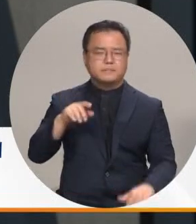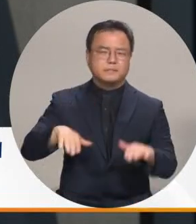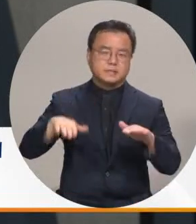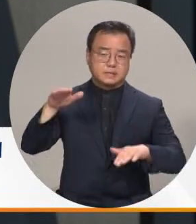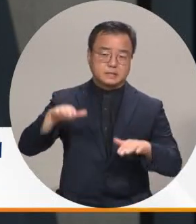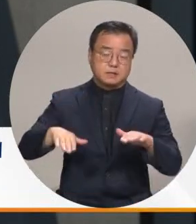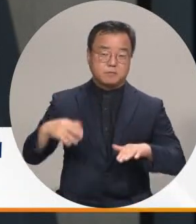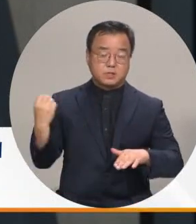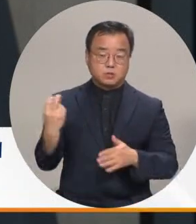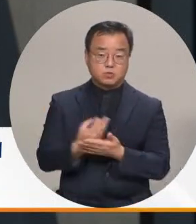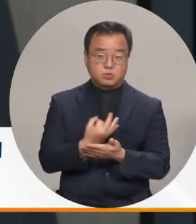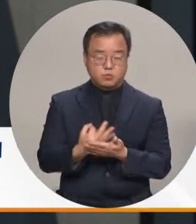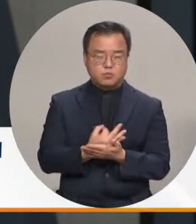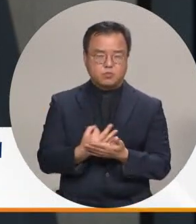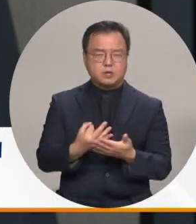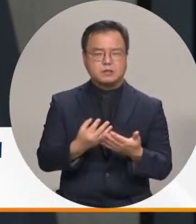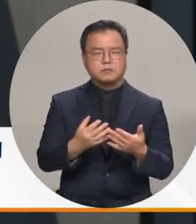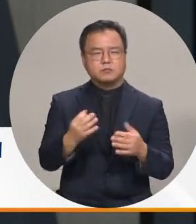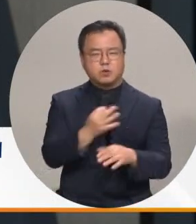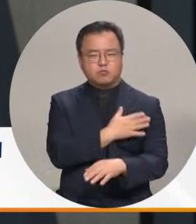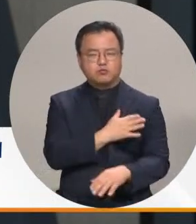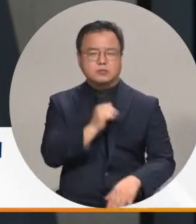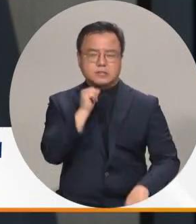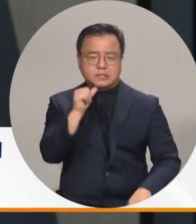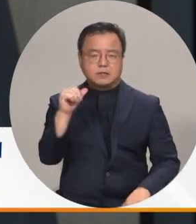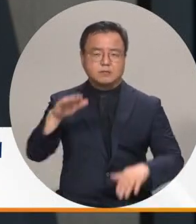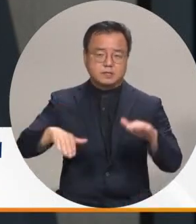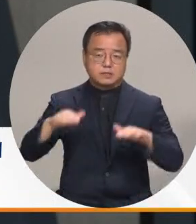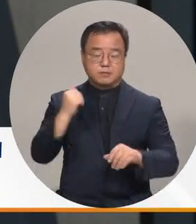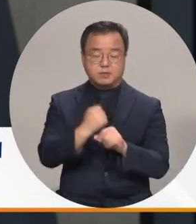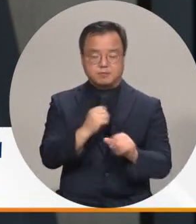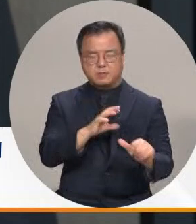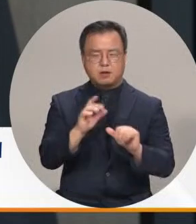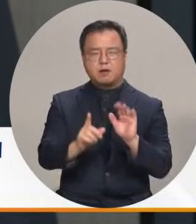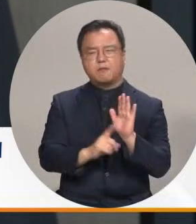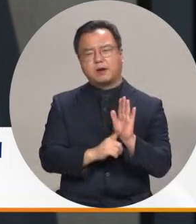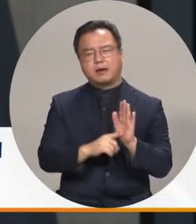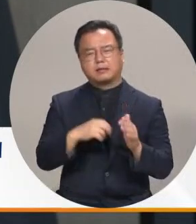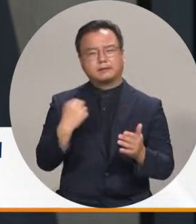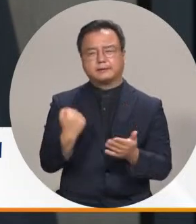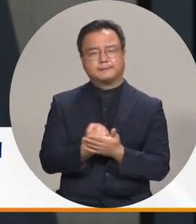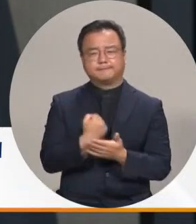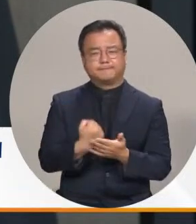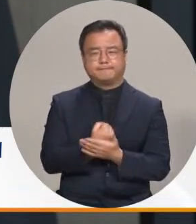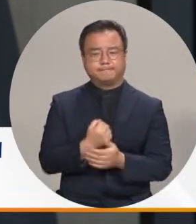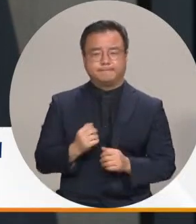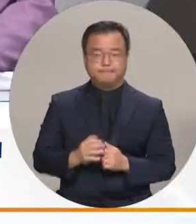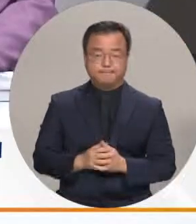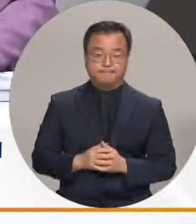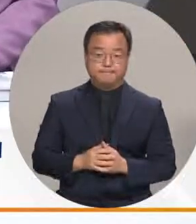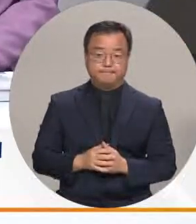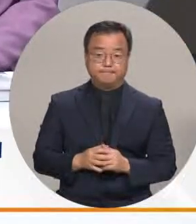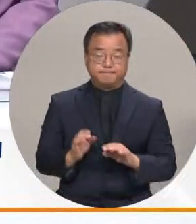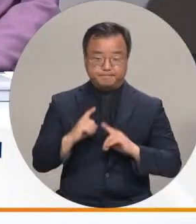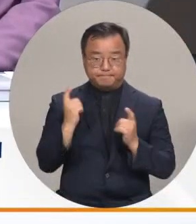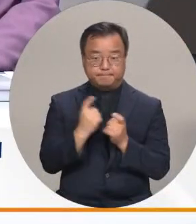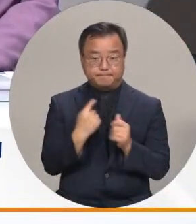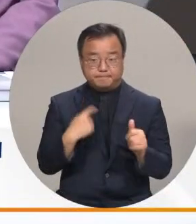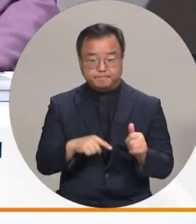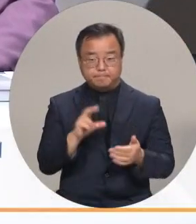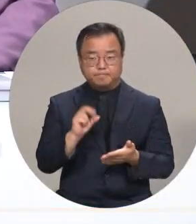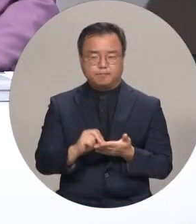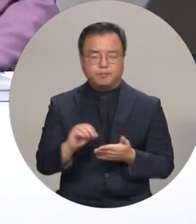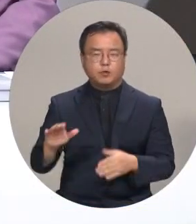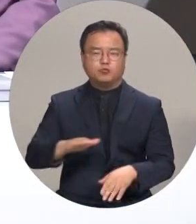소득별 계층별 사교육 격차를 반영하는 것 같아서 안타까운 측면이 있습니다네 사교육 문제 또 우리